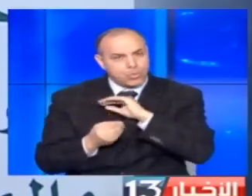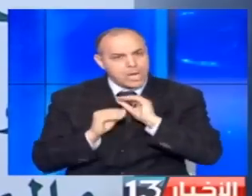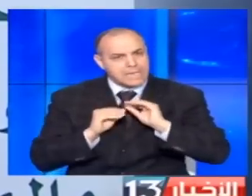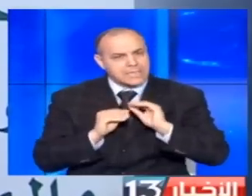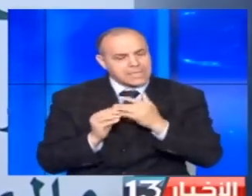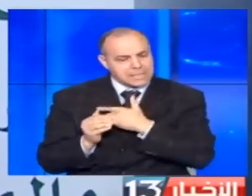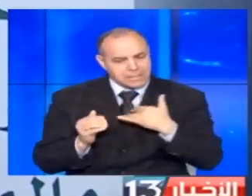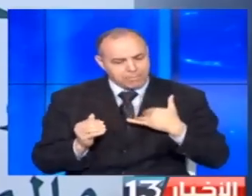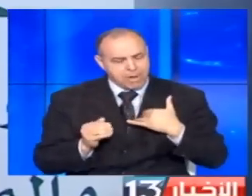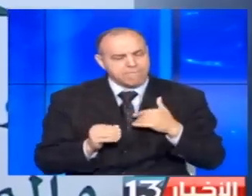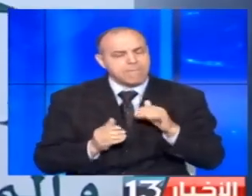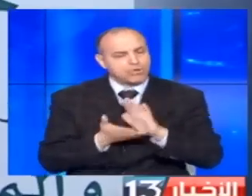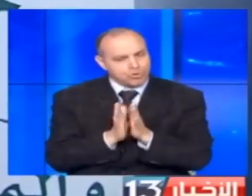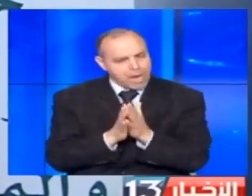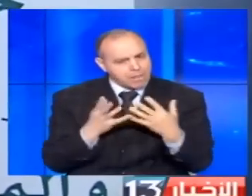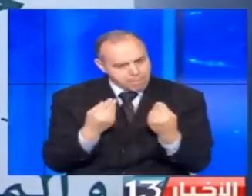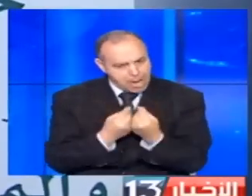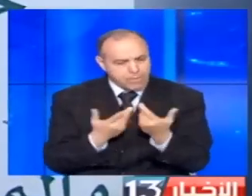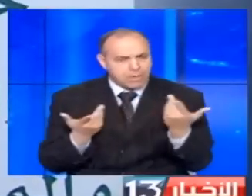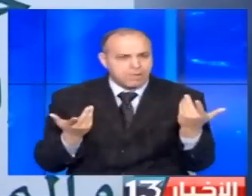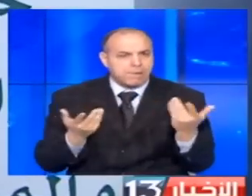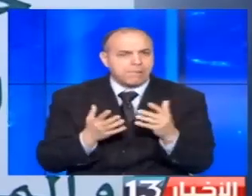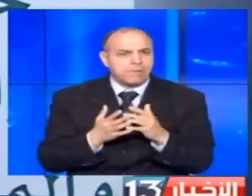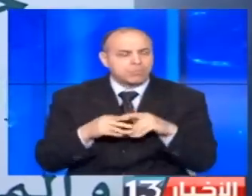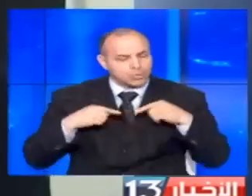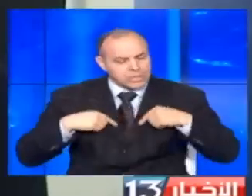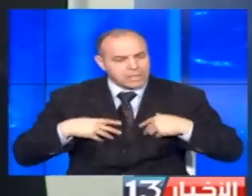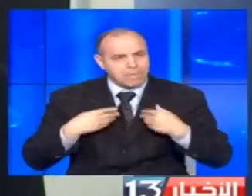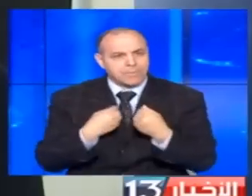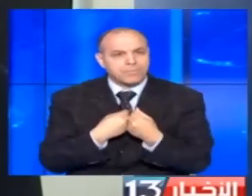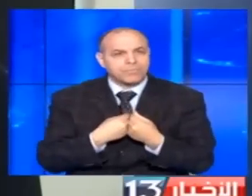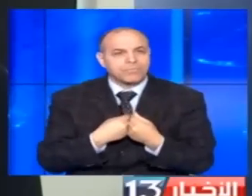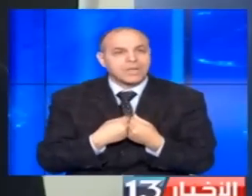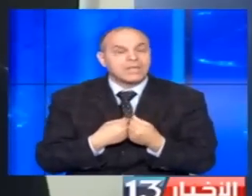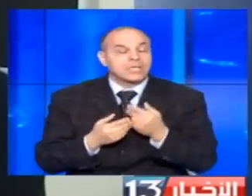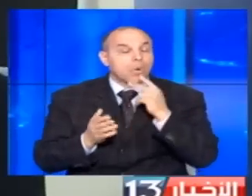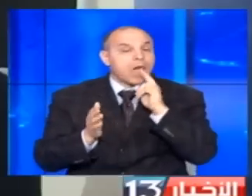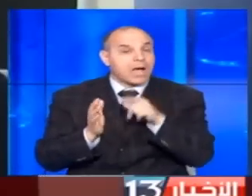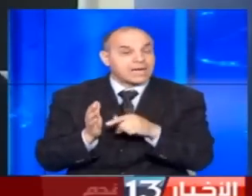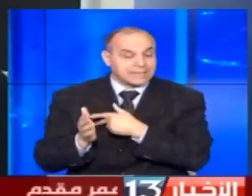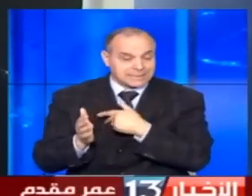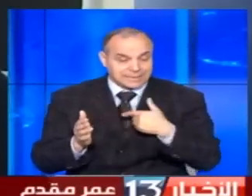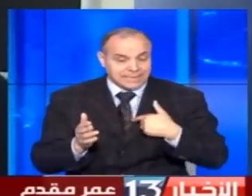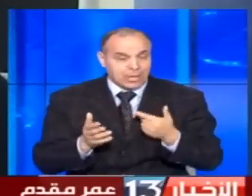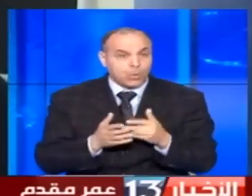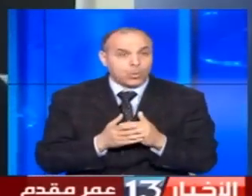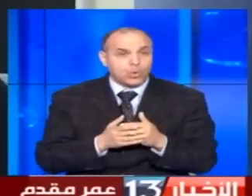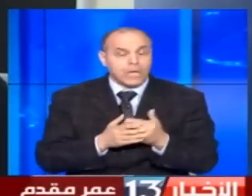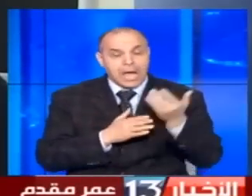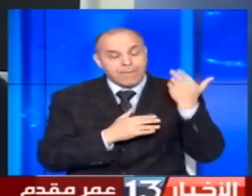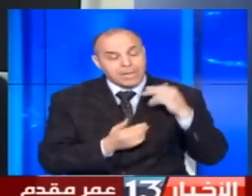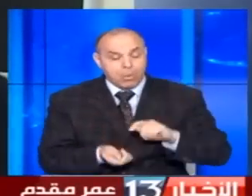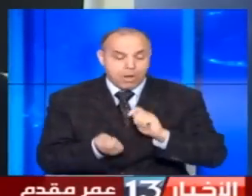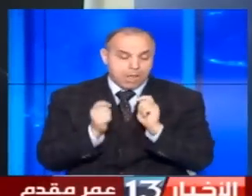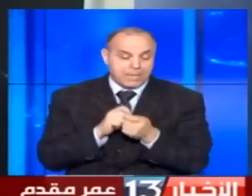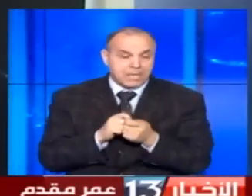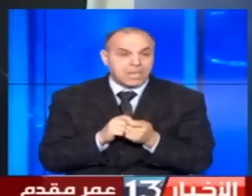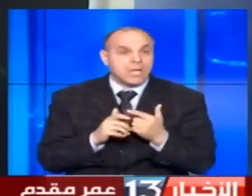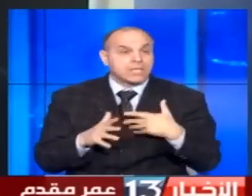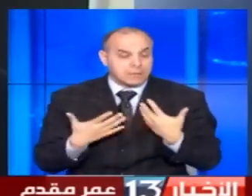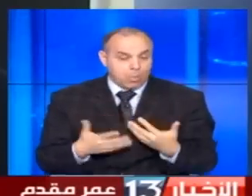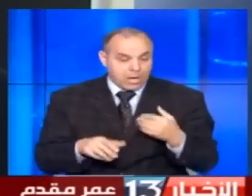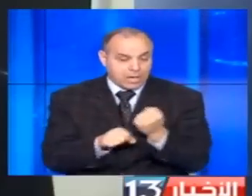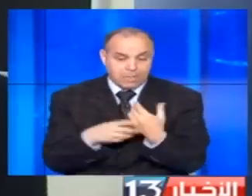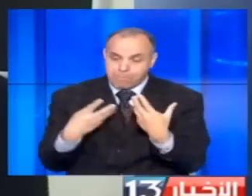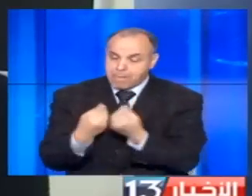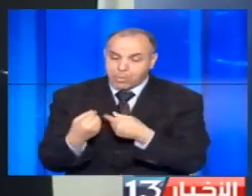الطب معنا الجمعيات معنا الوزارات الوضع الصحي توا مش مش ك كان قبل دك ت لازم نخدموا مع بعضنا